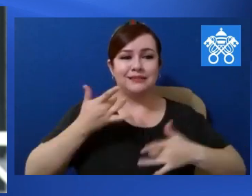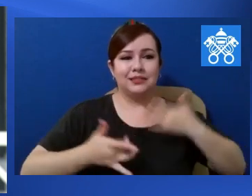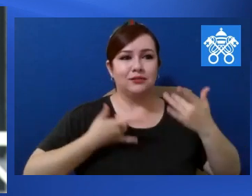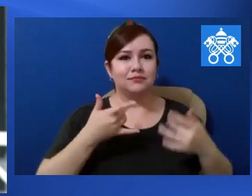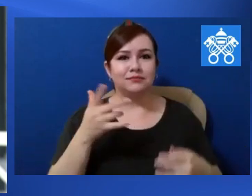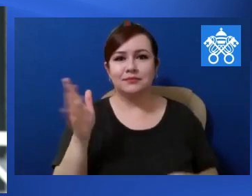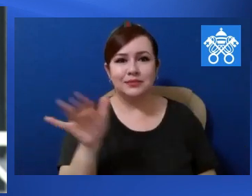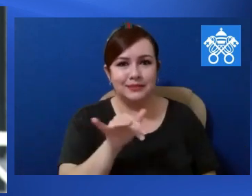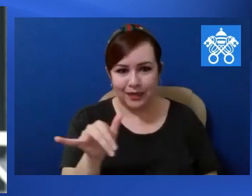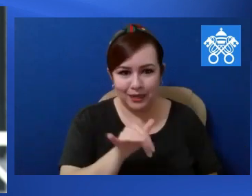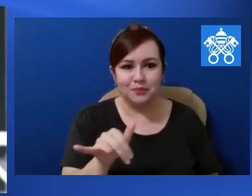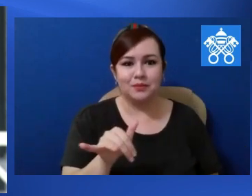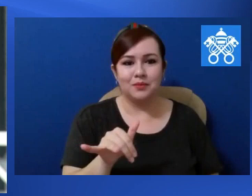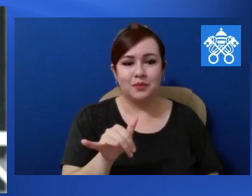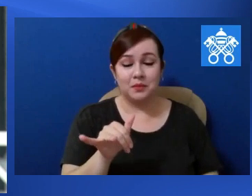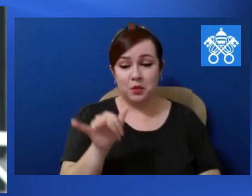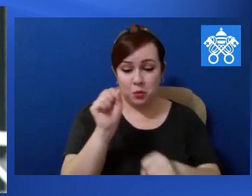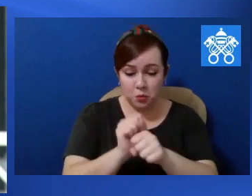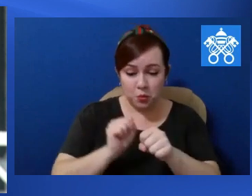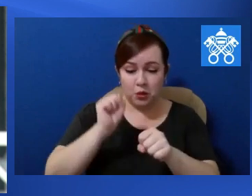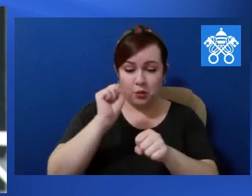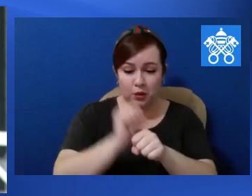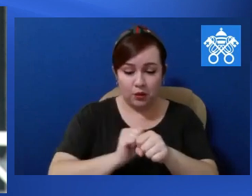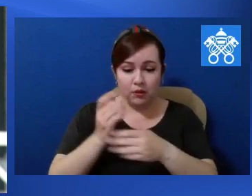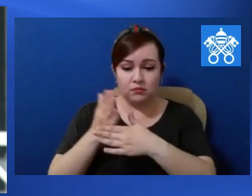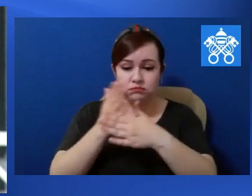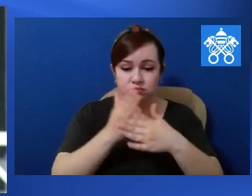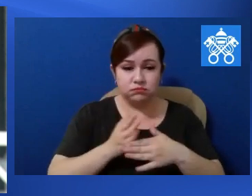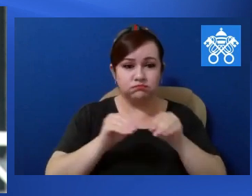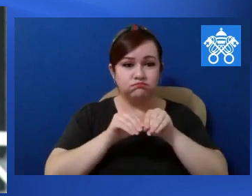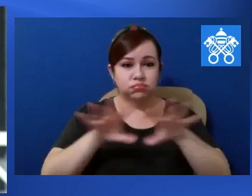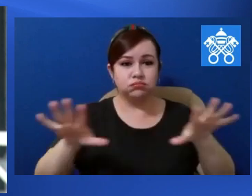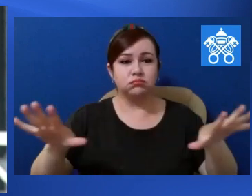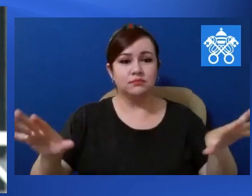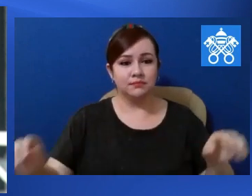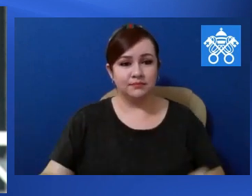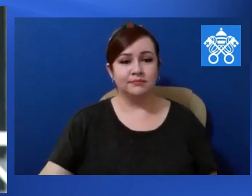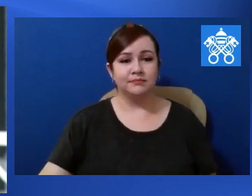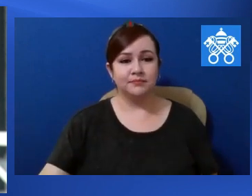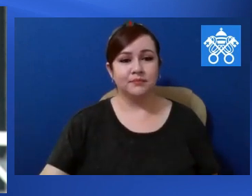scopo dell'educazione è lo sviluppo integrale.